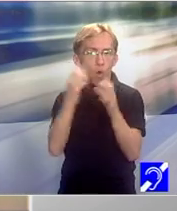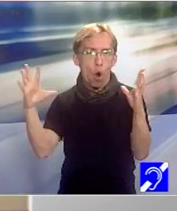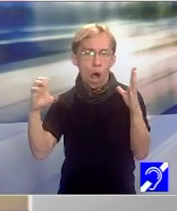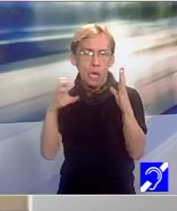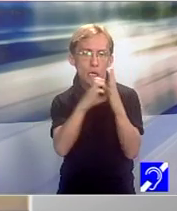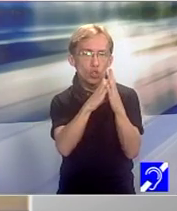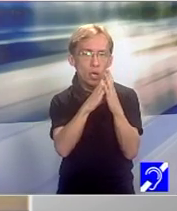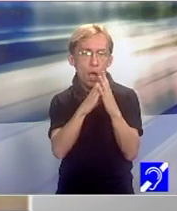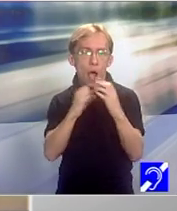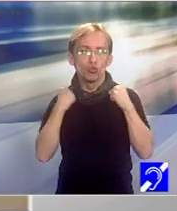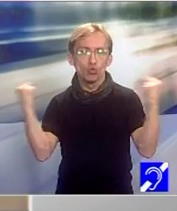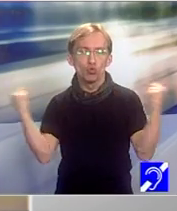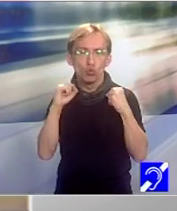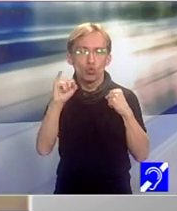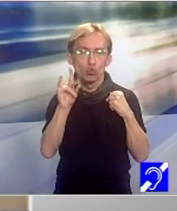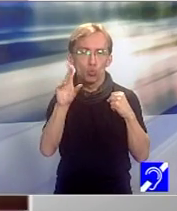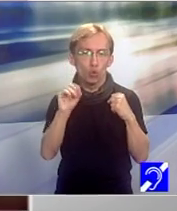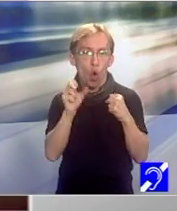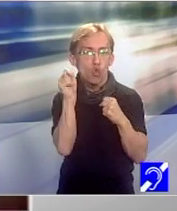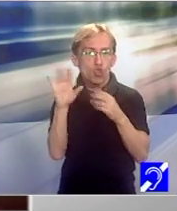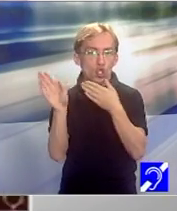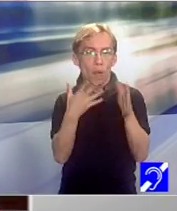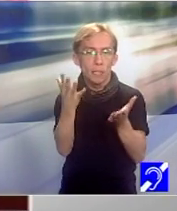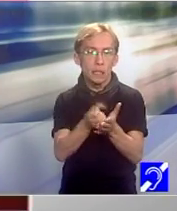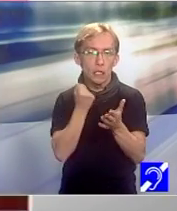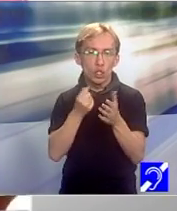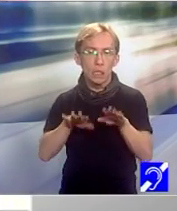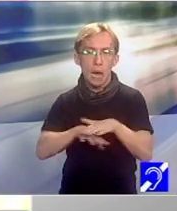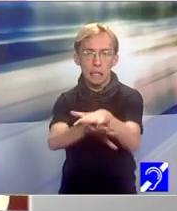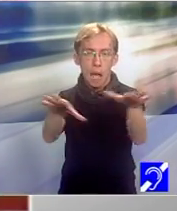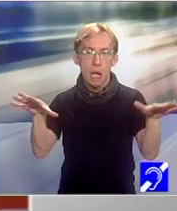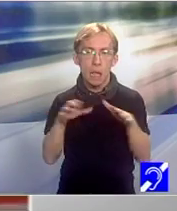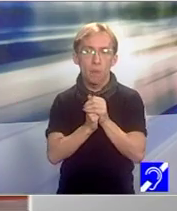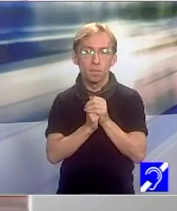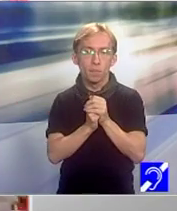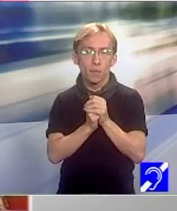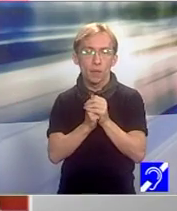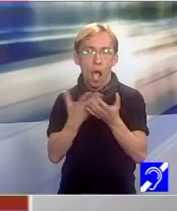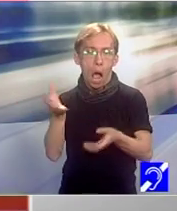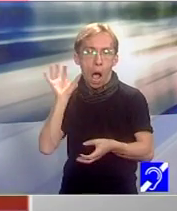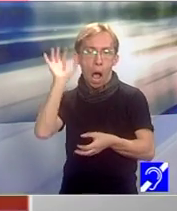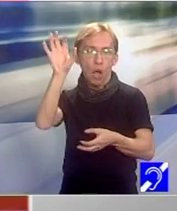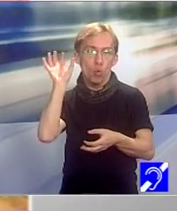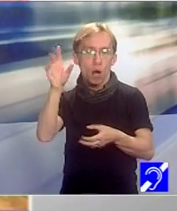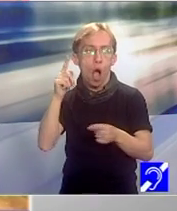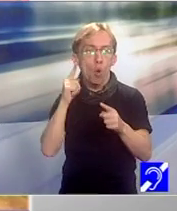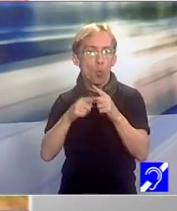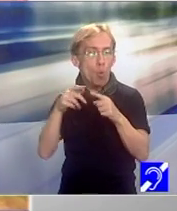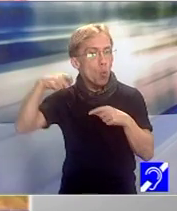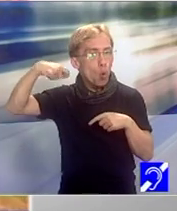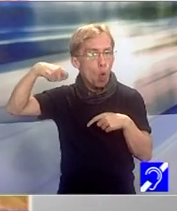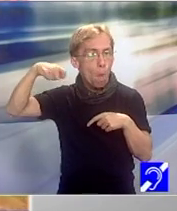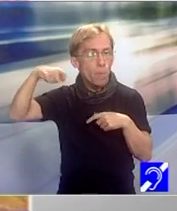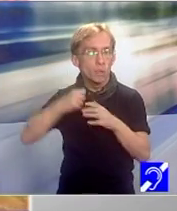judo, iar mai nou golbalul începe să câștige teren. Această disciplină constă în aruncarea unei mingi cu clopoței dintr-o parte în